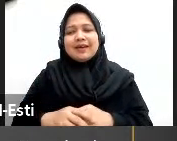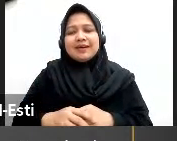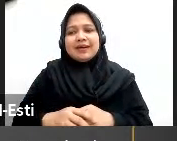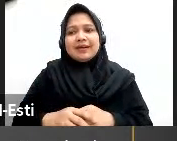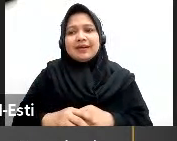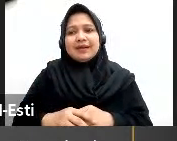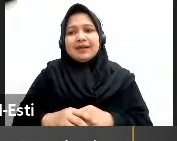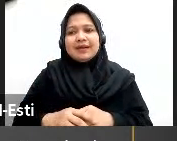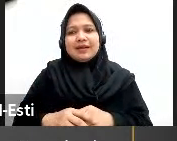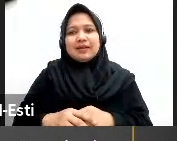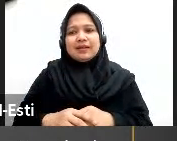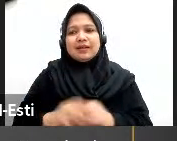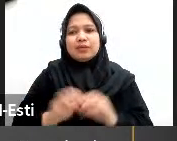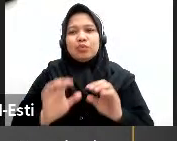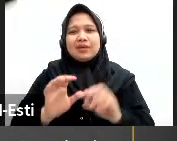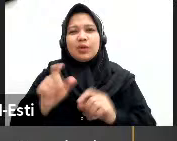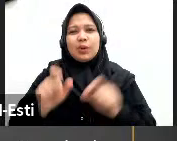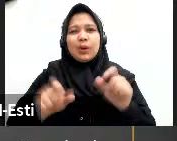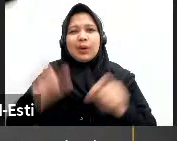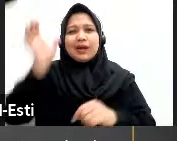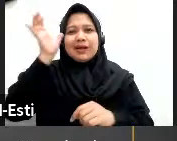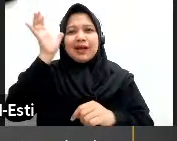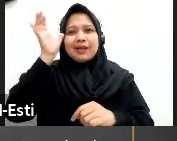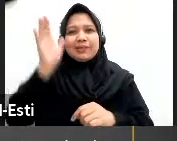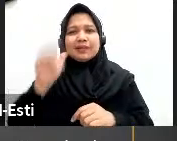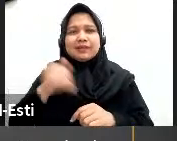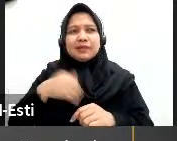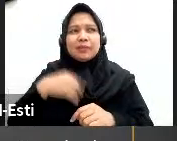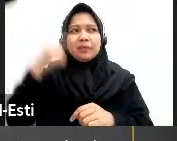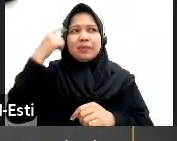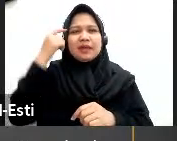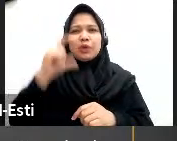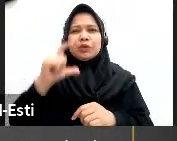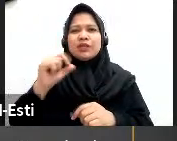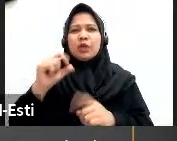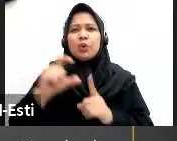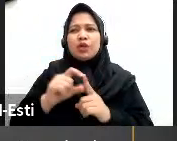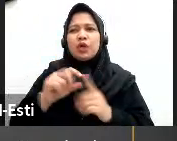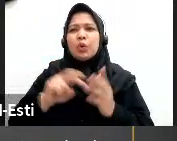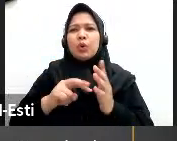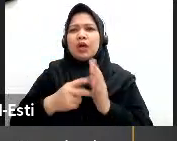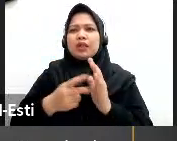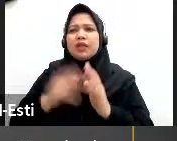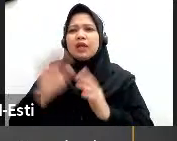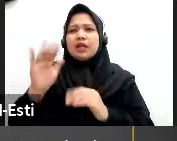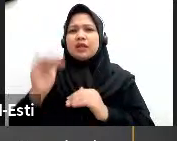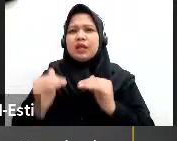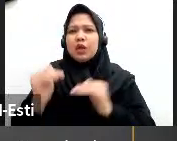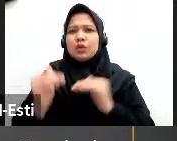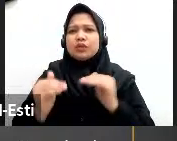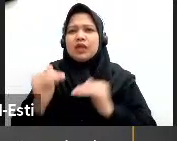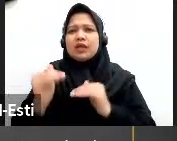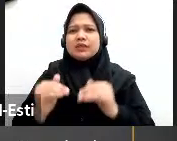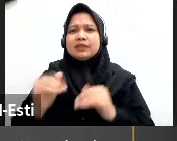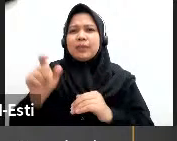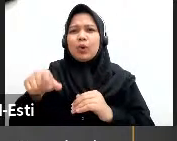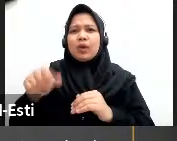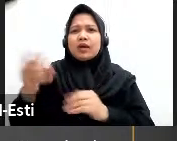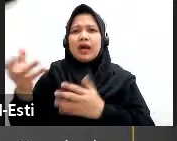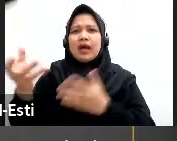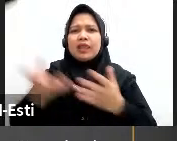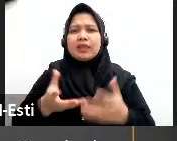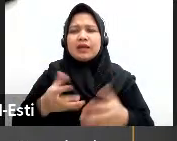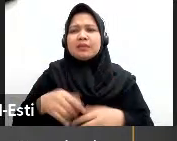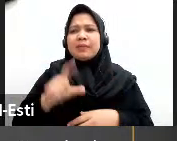tidak banyak yang mengetahui gitu ya banyak yang mengira kode itu kemudian bisa bernegosiasi dengan kurir karena bahasanya kalau chord Tuh kan